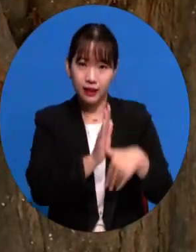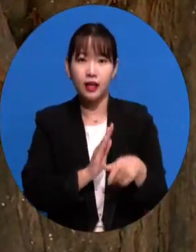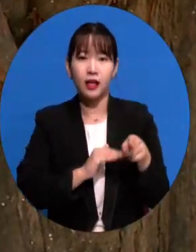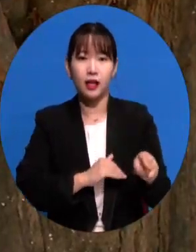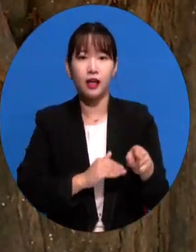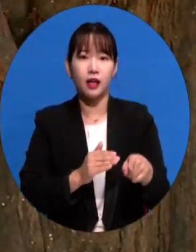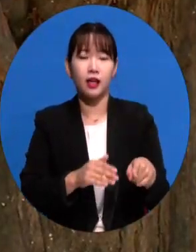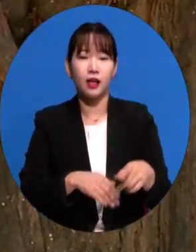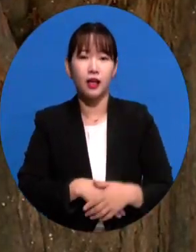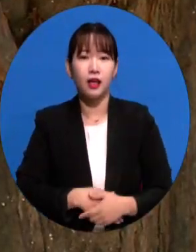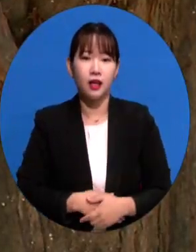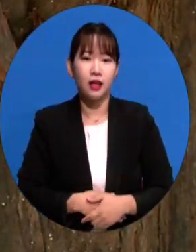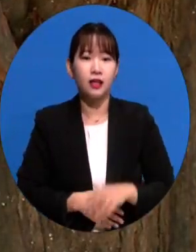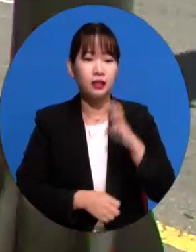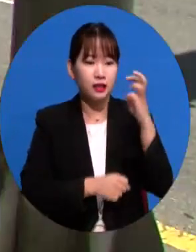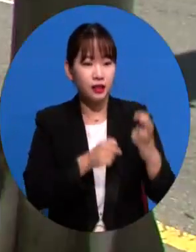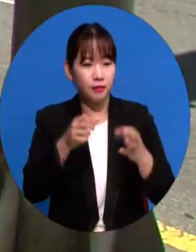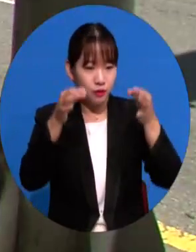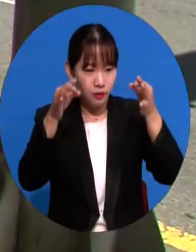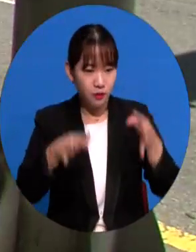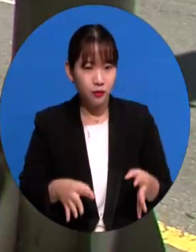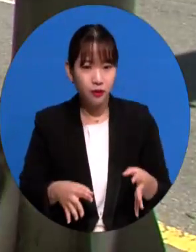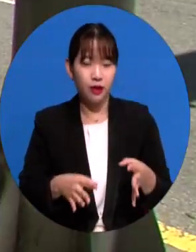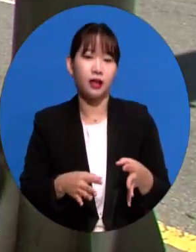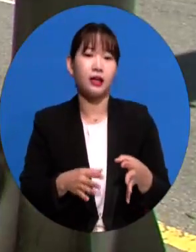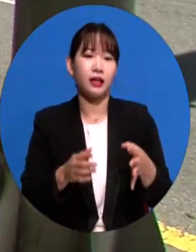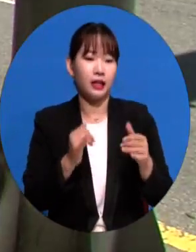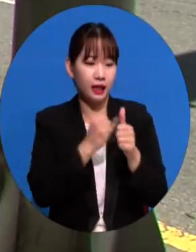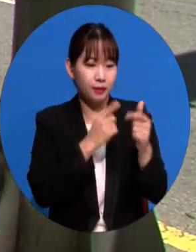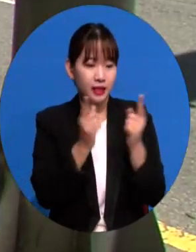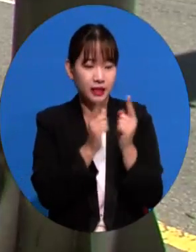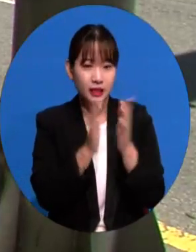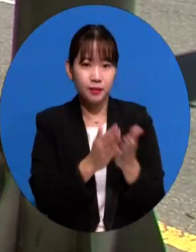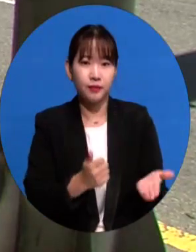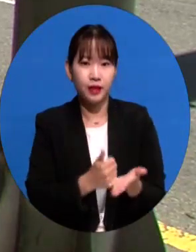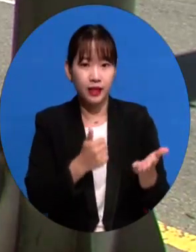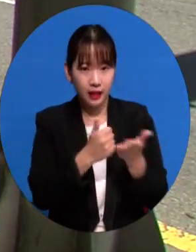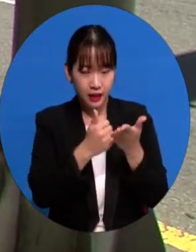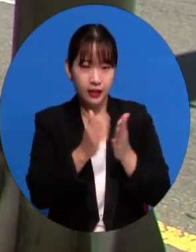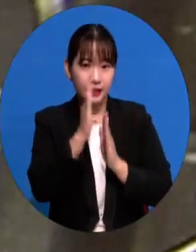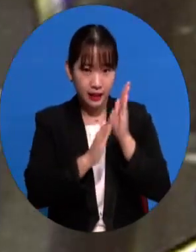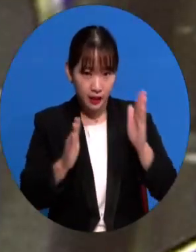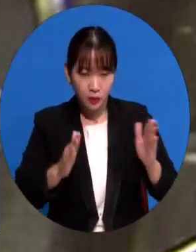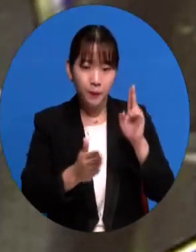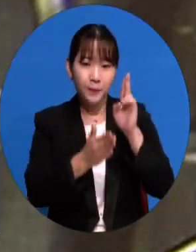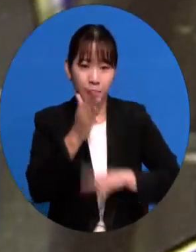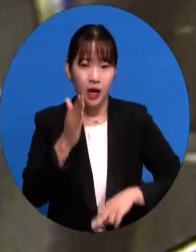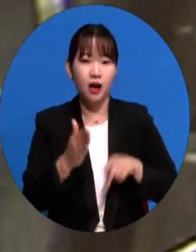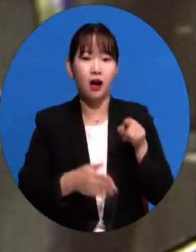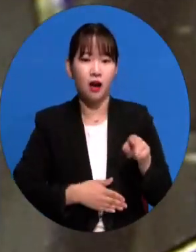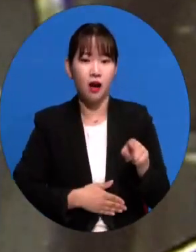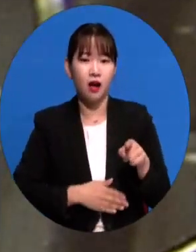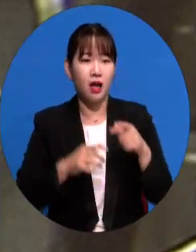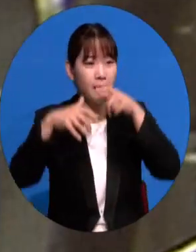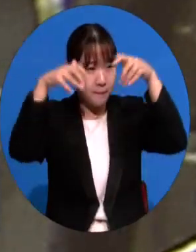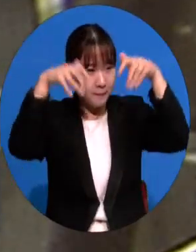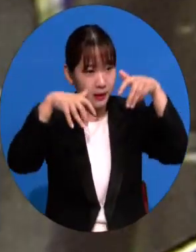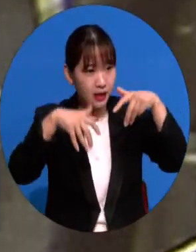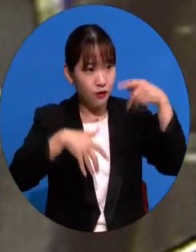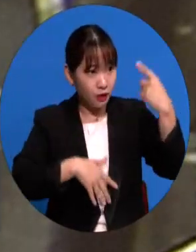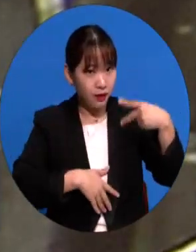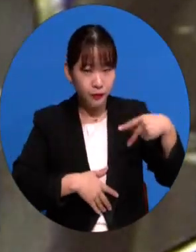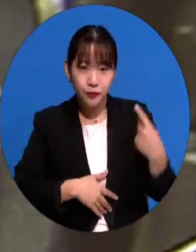참이었습니다. 노인은 30여 년 동안 남편이 직접 기른 채소로 노점상을 운영해 왔습니다. 비가 내린